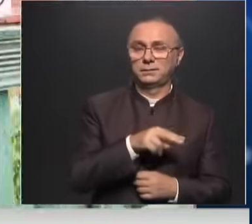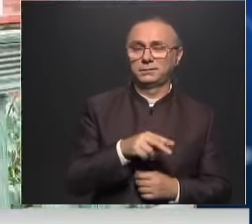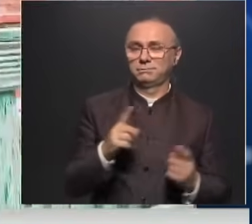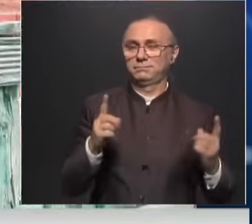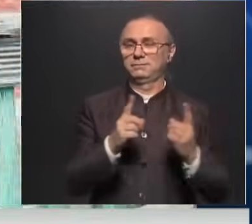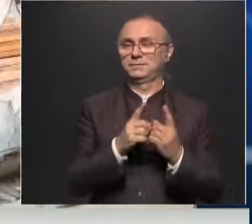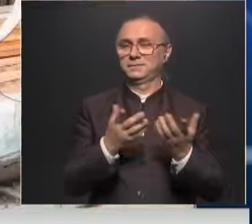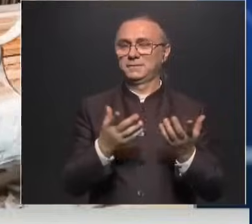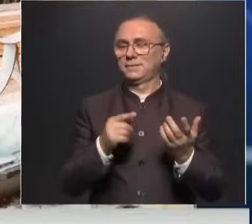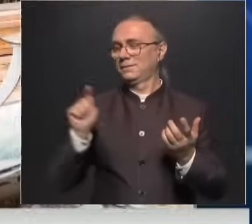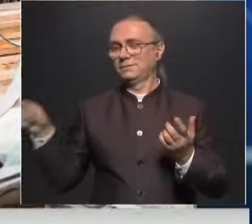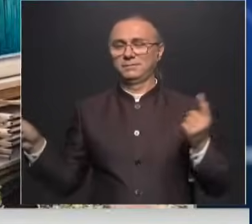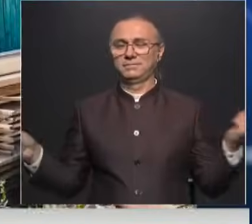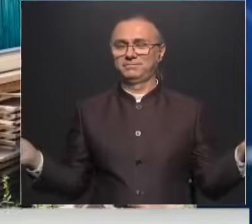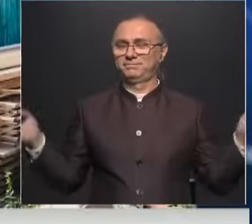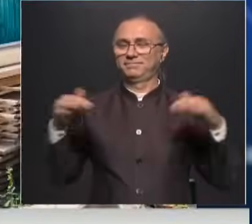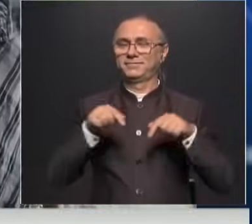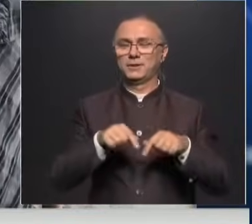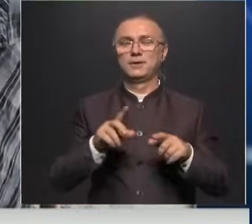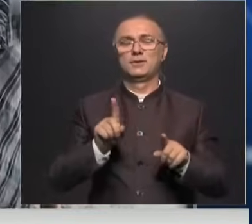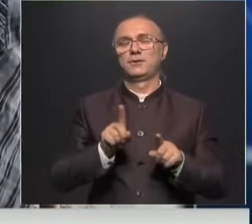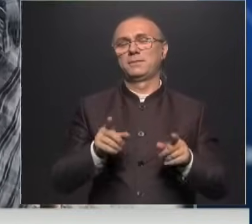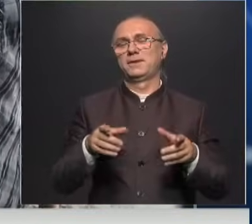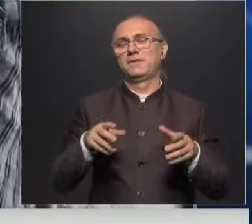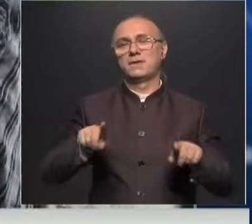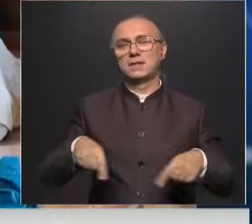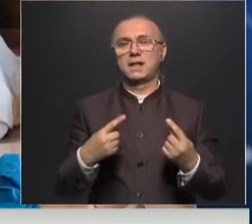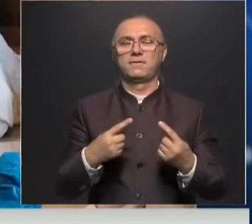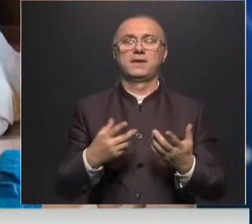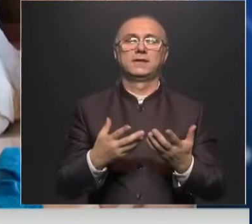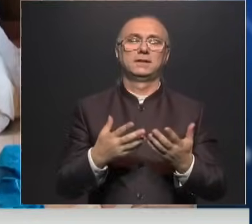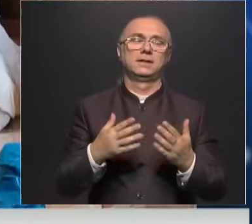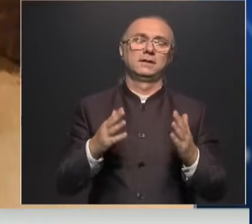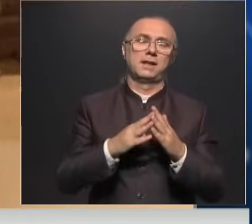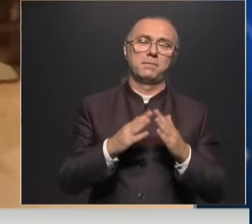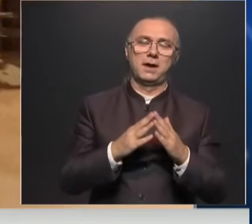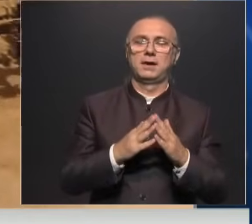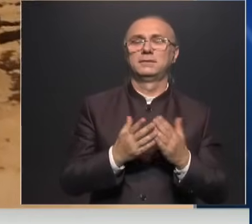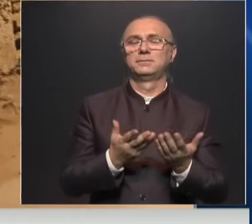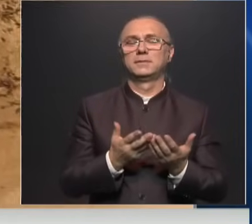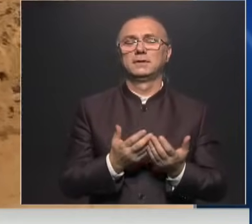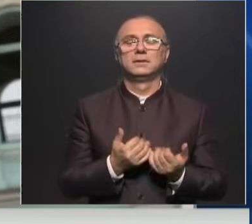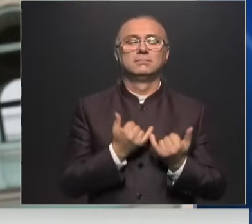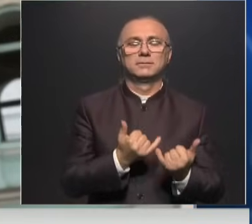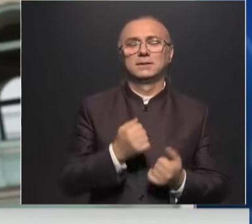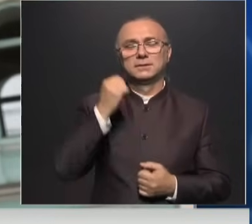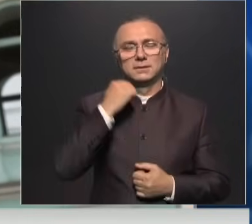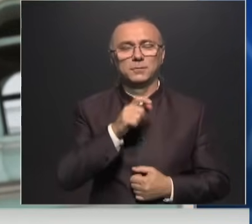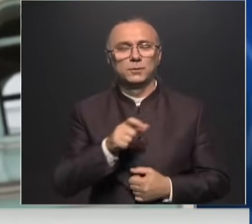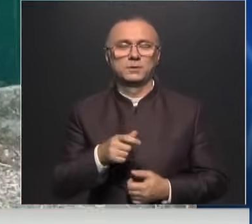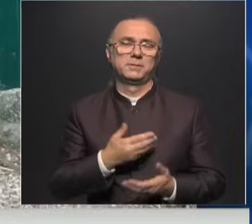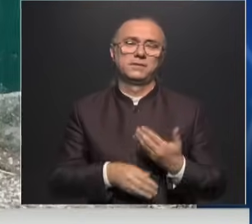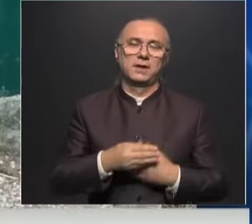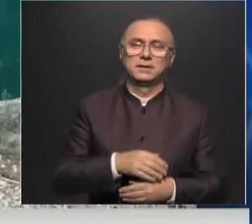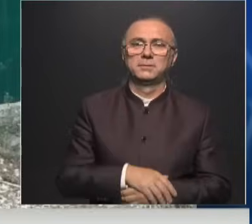по благотворительности, чтобы восстанавливать частные дома тем, кто сам не может этого сделать – пожилым и людям с инвалидностью.